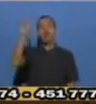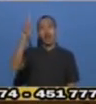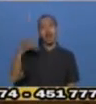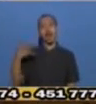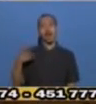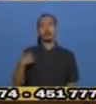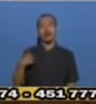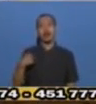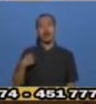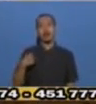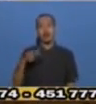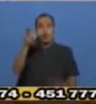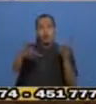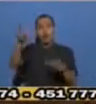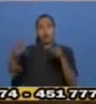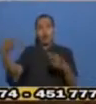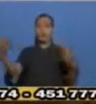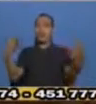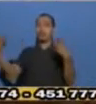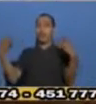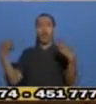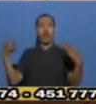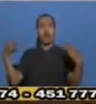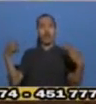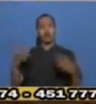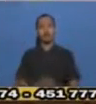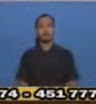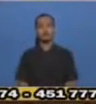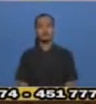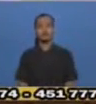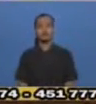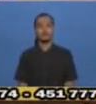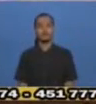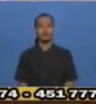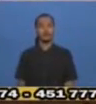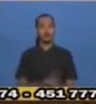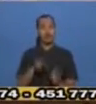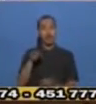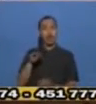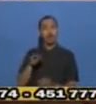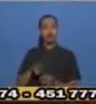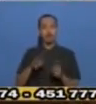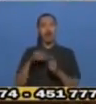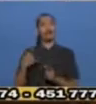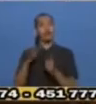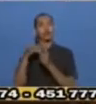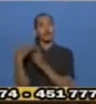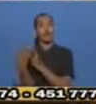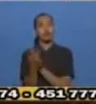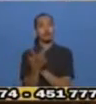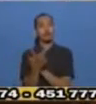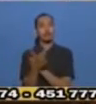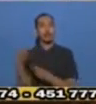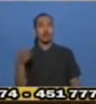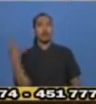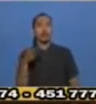mendapatkan perhatian, itu mendapat perhatian. Karena misalnya ada masyarakat umum yang mencari shelter aja kesulitan gitu. Tapi teman-teman ini kami mencoba untuk